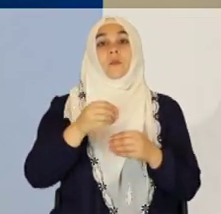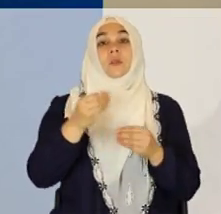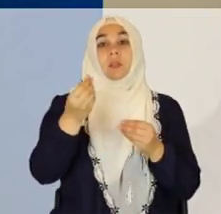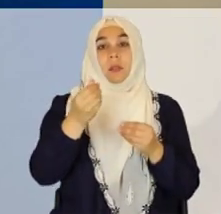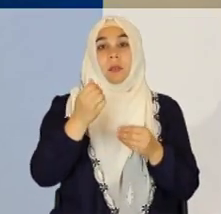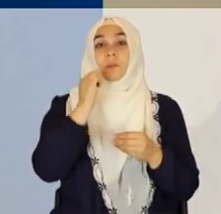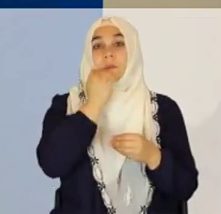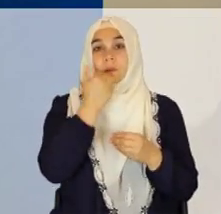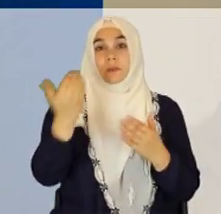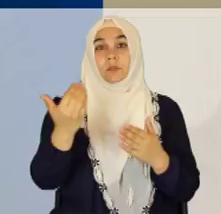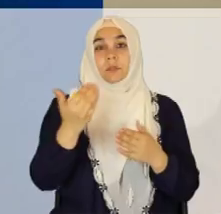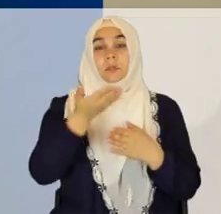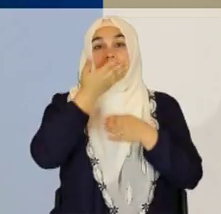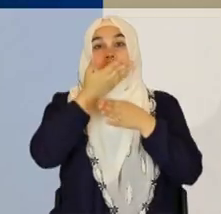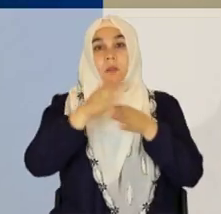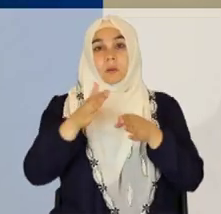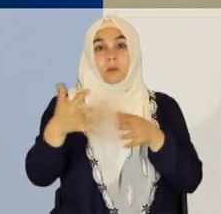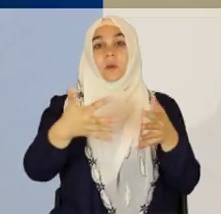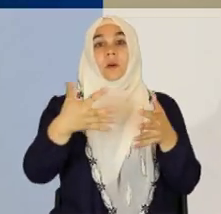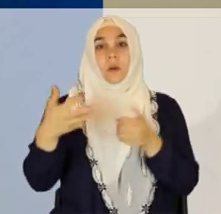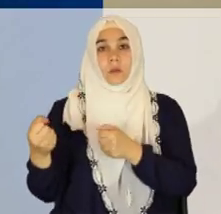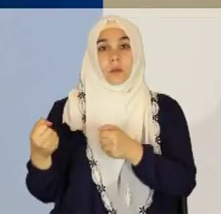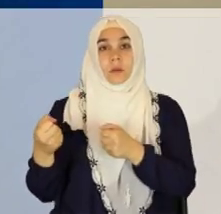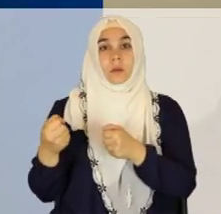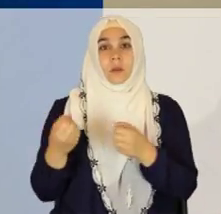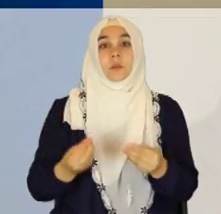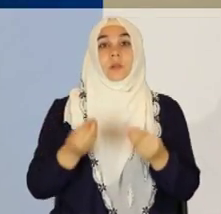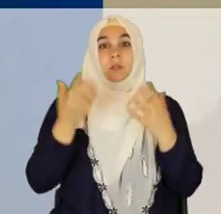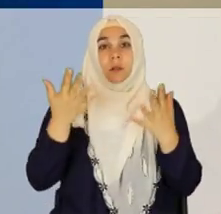olgan. Nimani? Sadaqatan, zakotni.